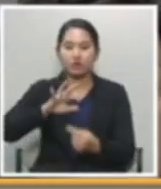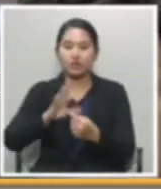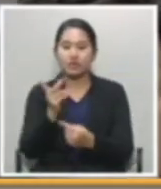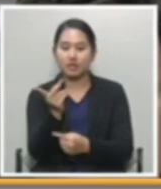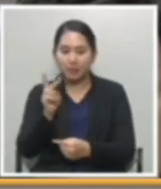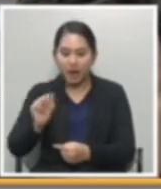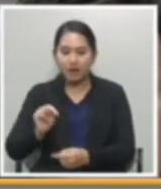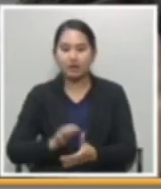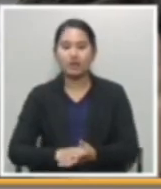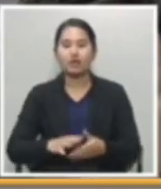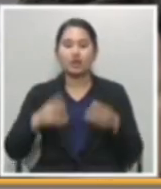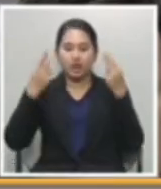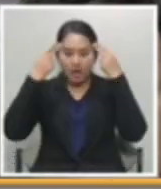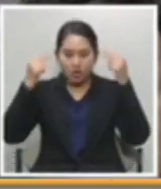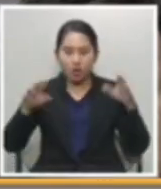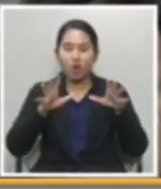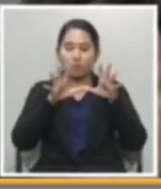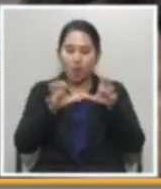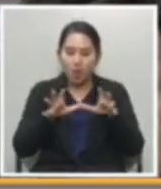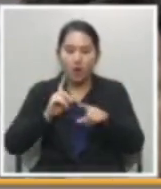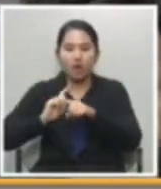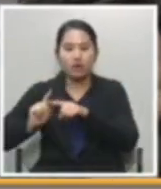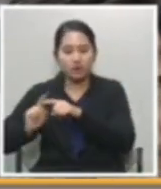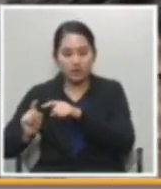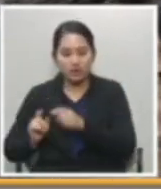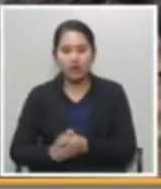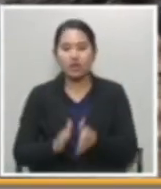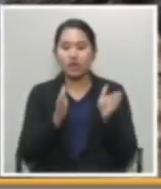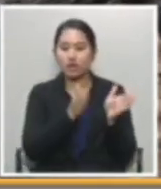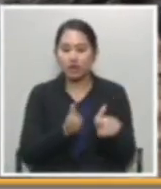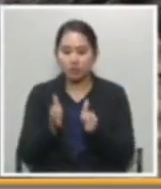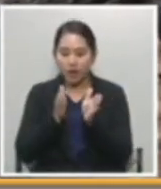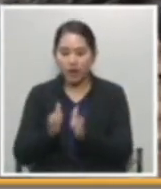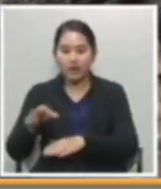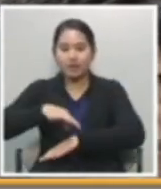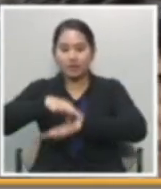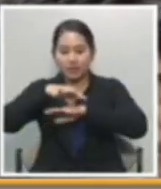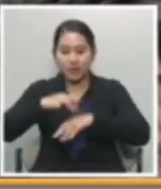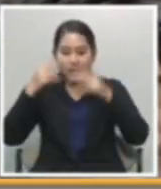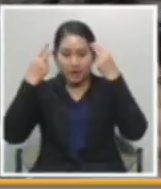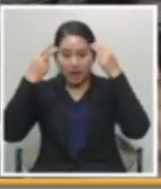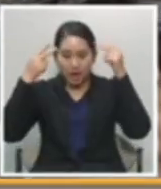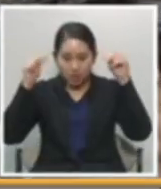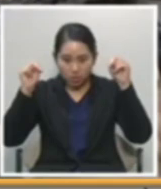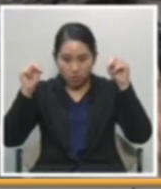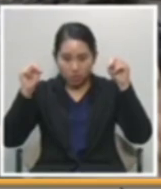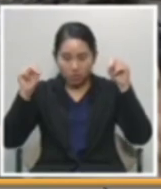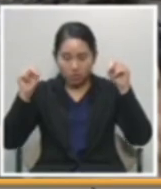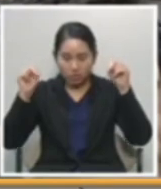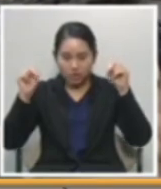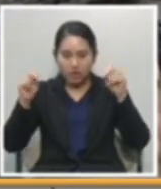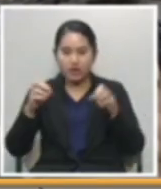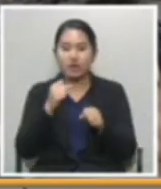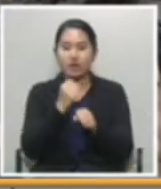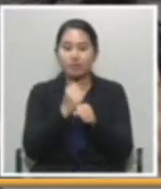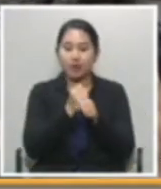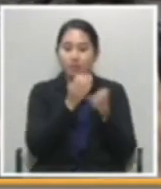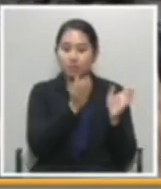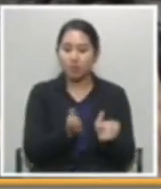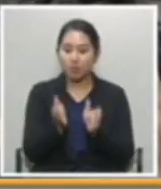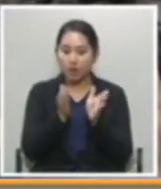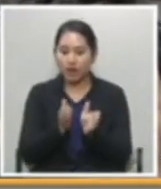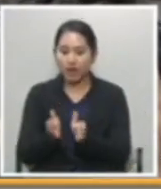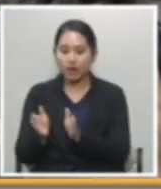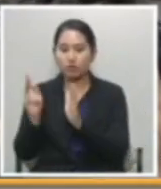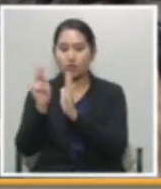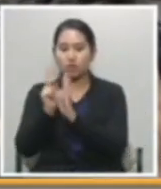ท่านยิ่งรักซึ่งกระบวนการได้มาซึ่งนายกรัฐมนตรีเนี่ยเป็นการกระทำที่ผ่านขั้นตอนโดยชอบด้วยกฎหม